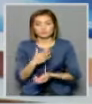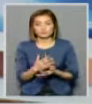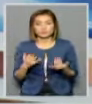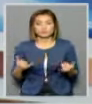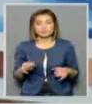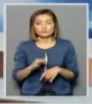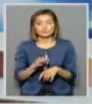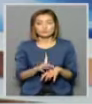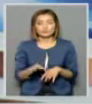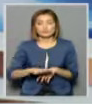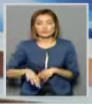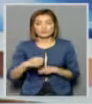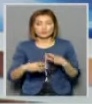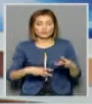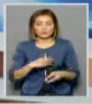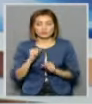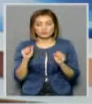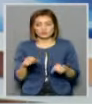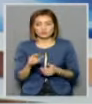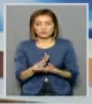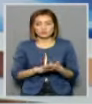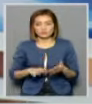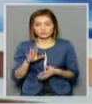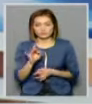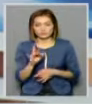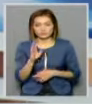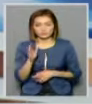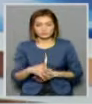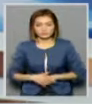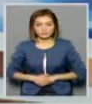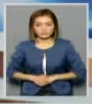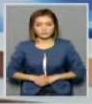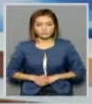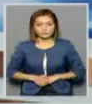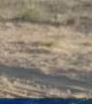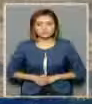Қазір ауру ошақтары оқшауланды. Арғысын Аружан Ғали тарқатады.